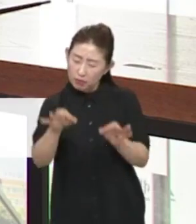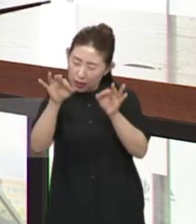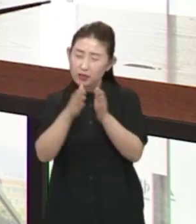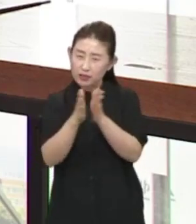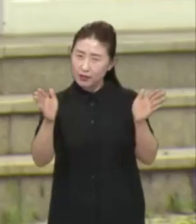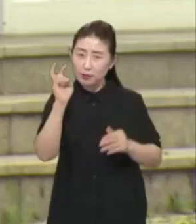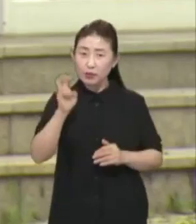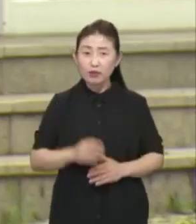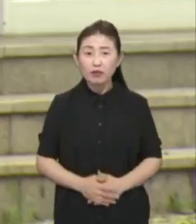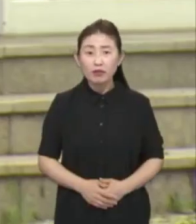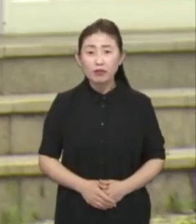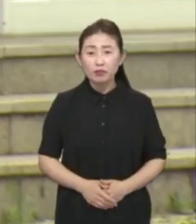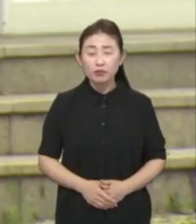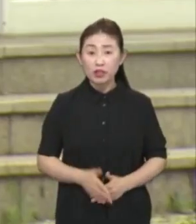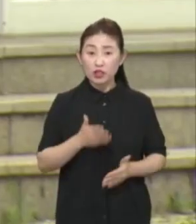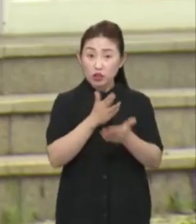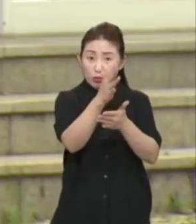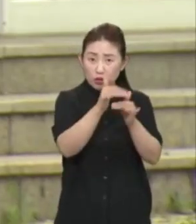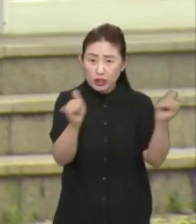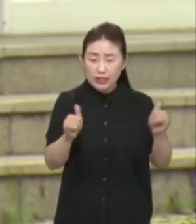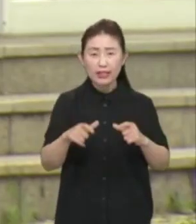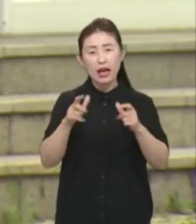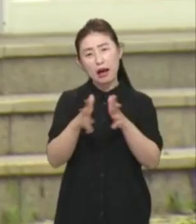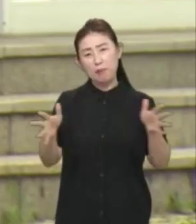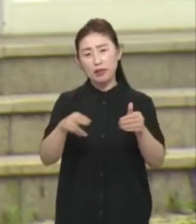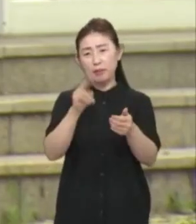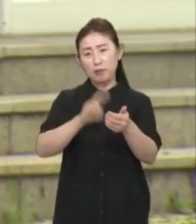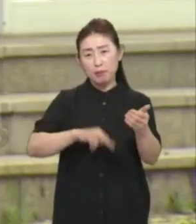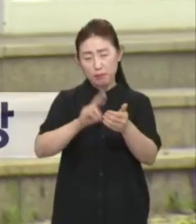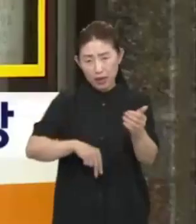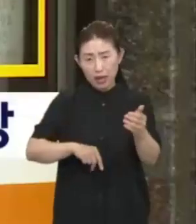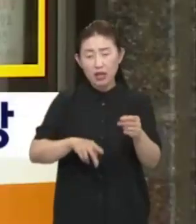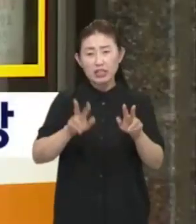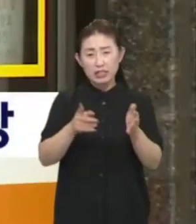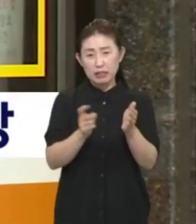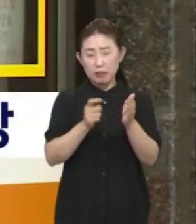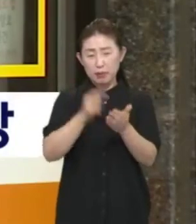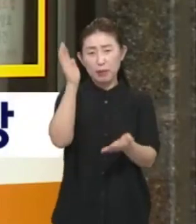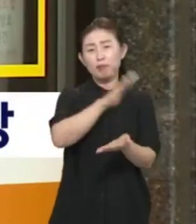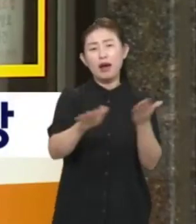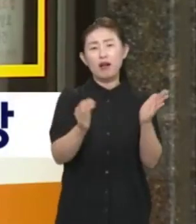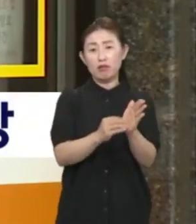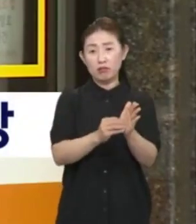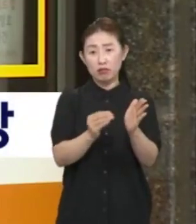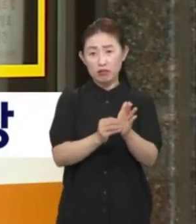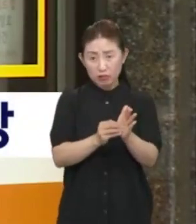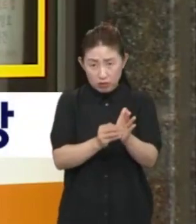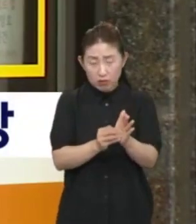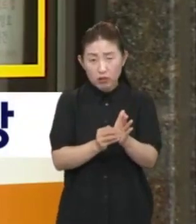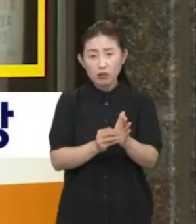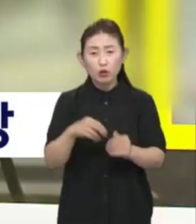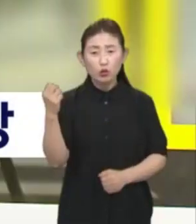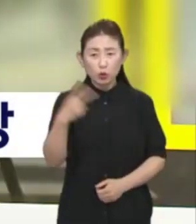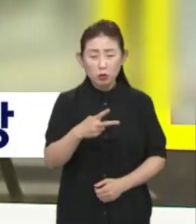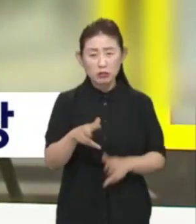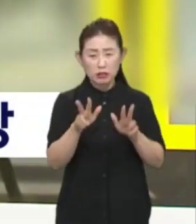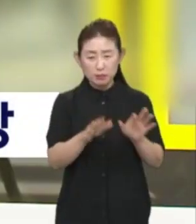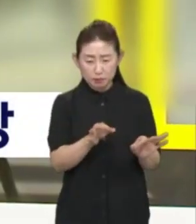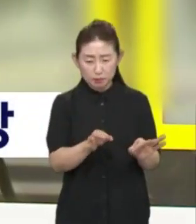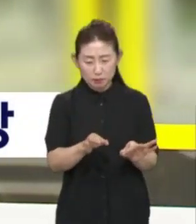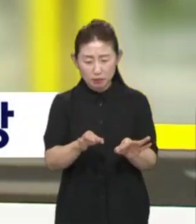있습니다. 전문가들은 지역의 아파트 매매 시장이 급매물이 거의 소진되면서 바닥을 치고